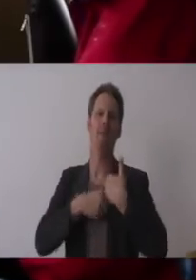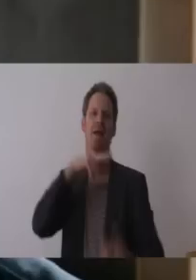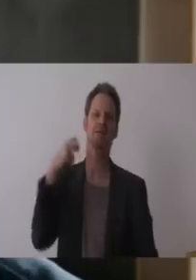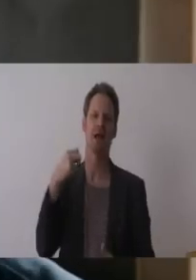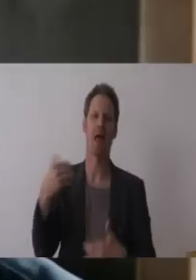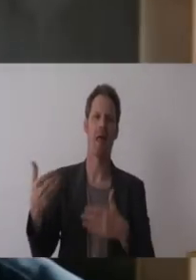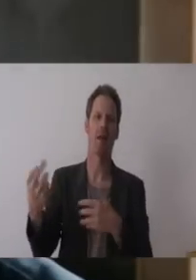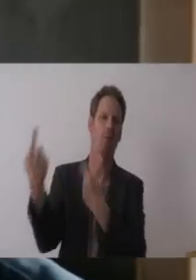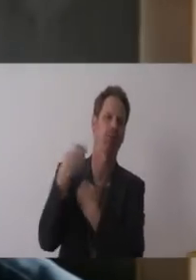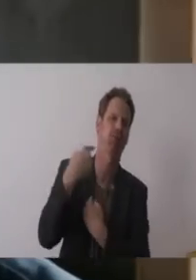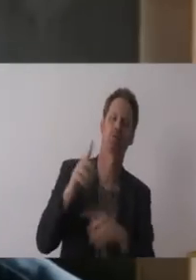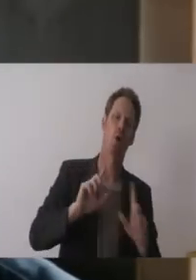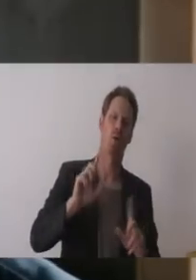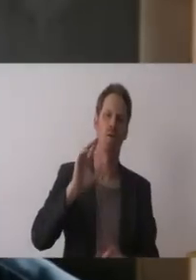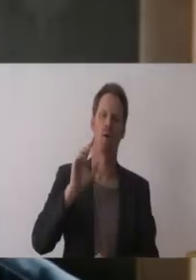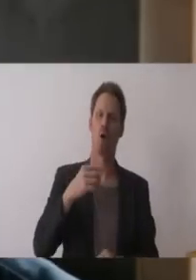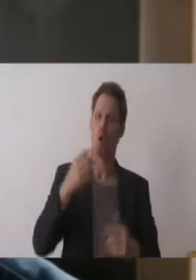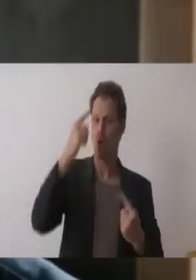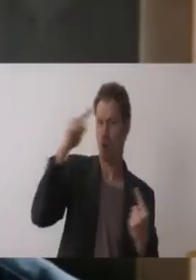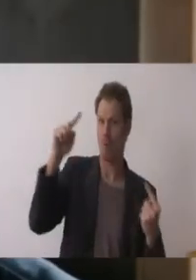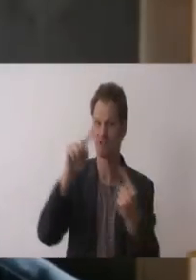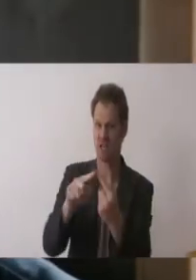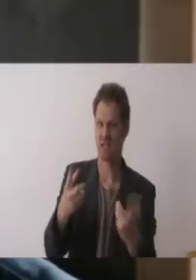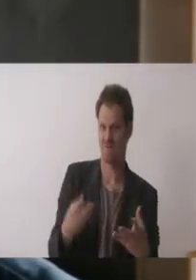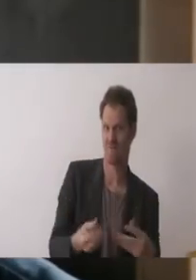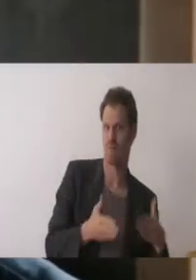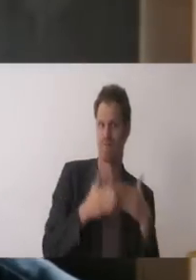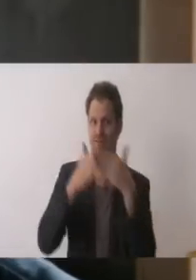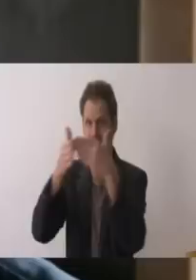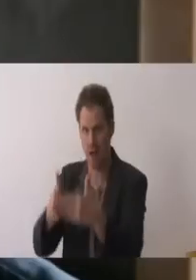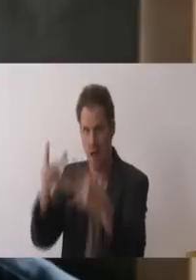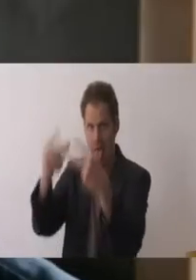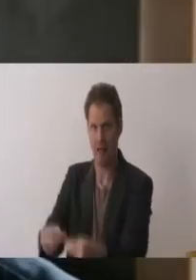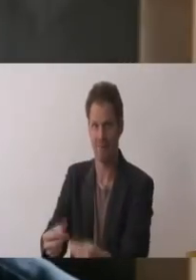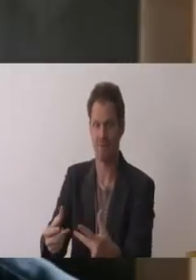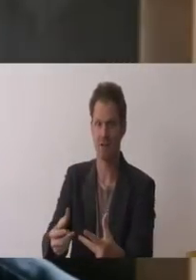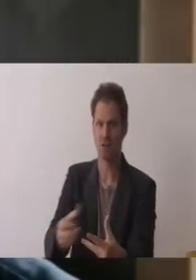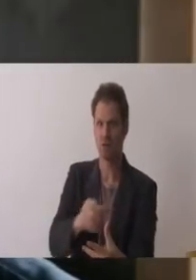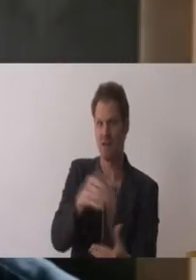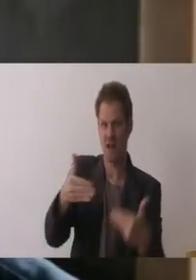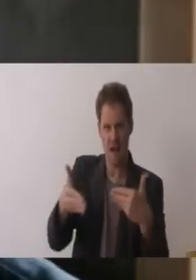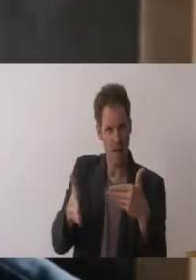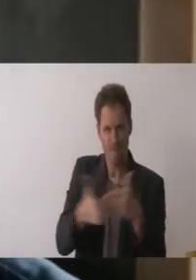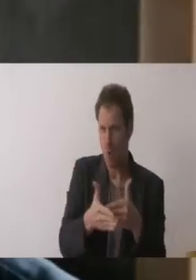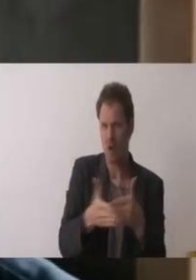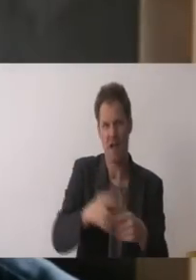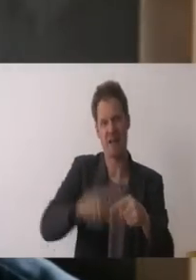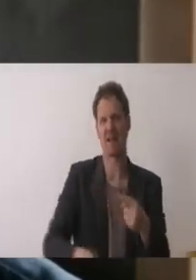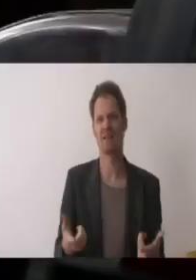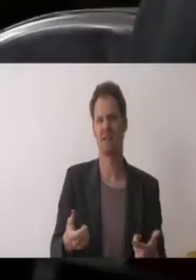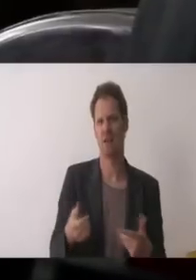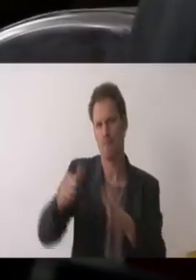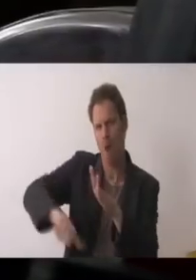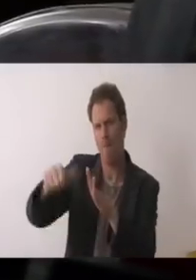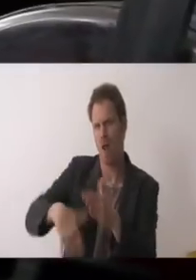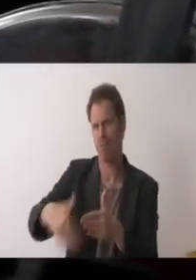l'armée israélienne. Notre but est d'arriver à bon port. On continuera d'essayer tant que le blocus durera. La situation à Gaza empire tous les